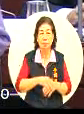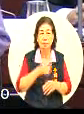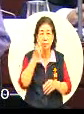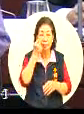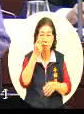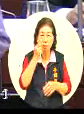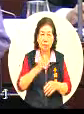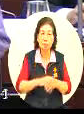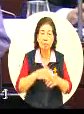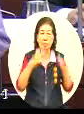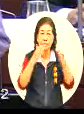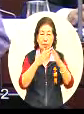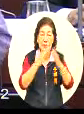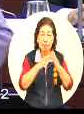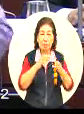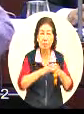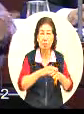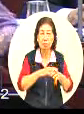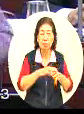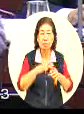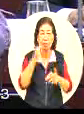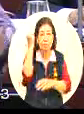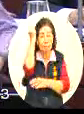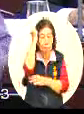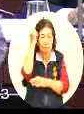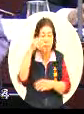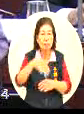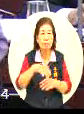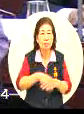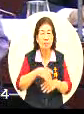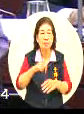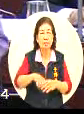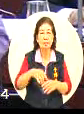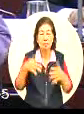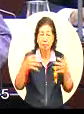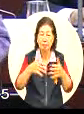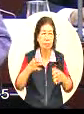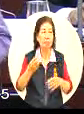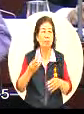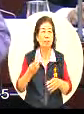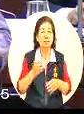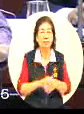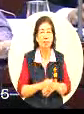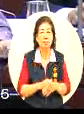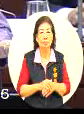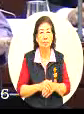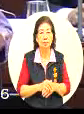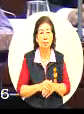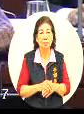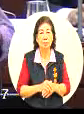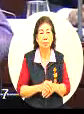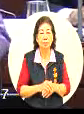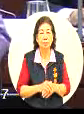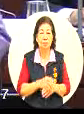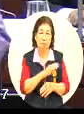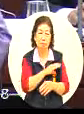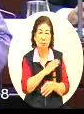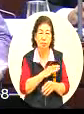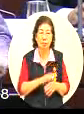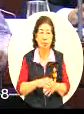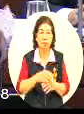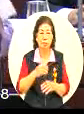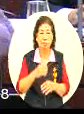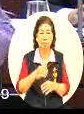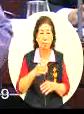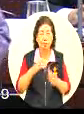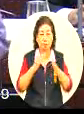市政府的官邸，啊，这官邸它没有这样的问题嘛？好、哦，没有这样的问题，当然啦，市长不住，当然